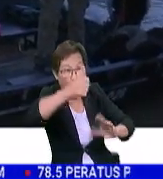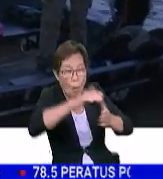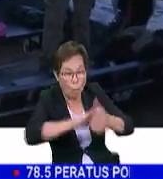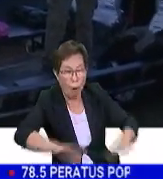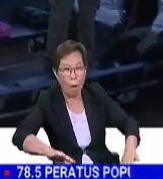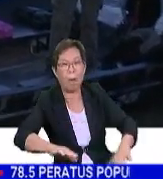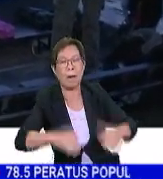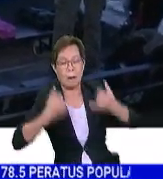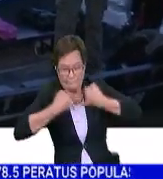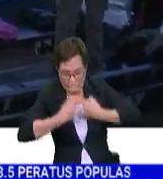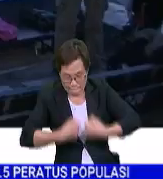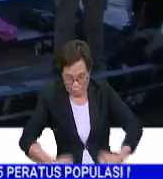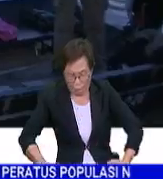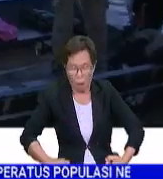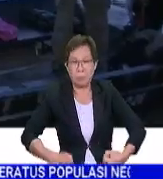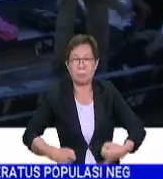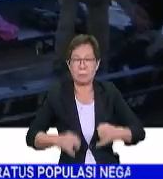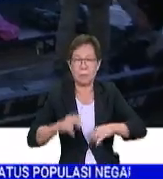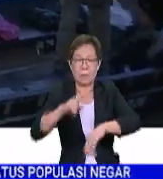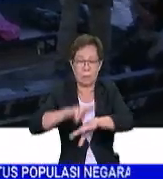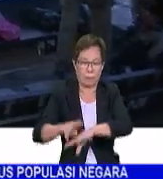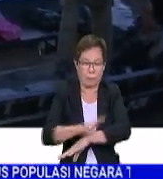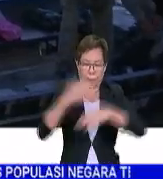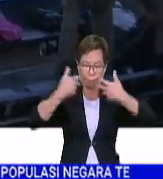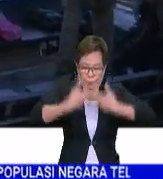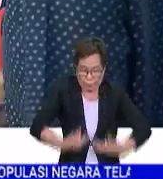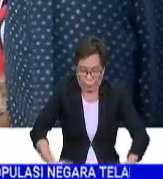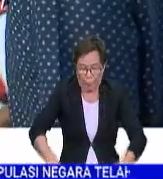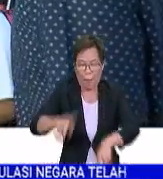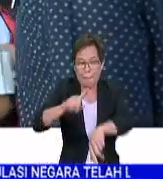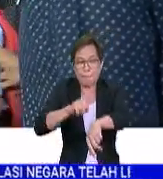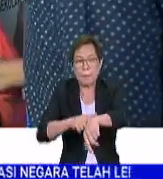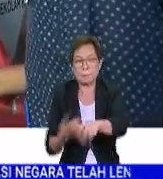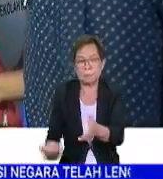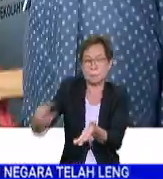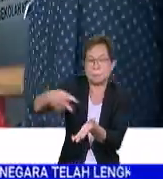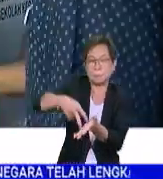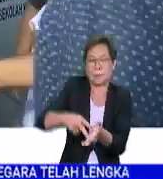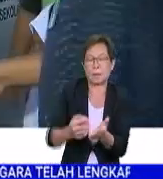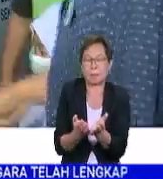memastikan jaket keselamatan dipakai ketika menaiki boat